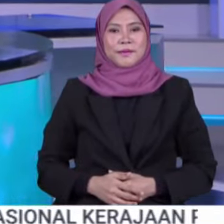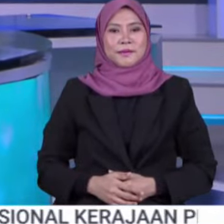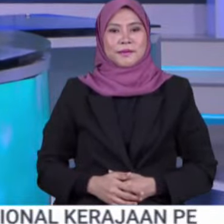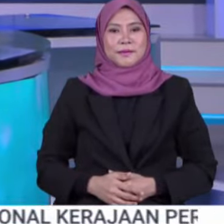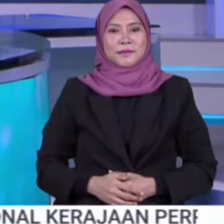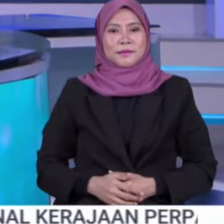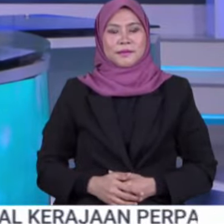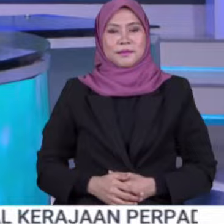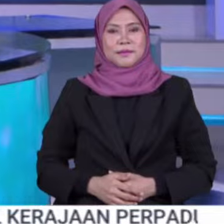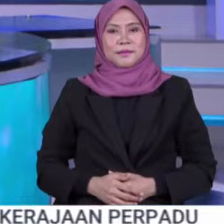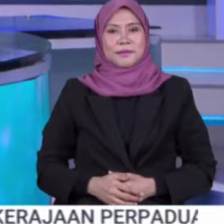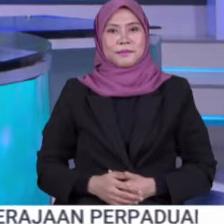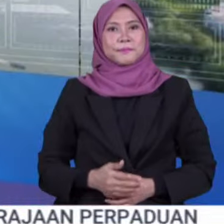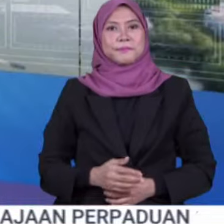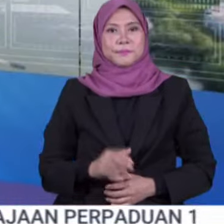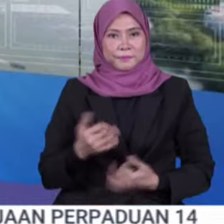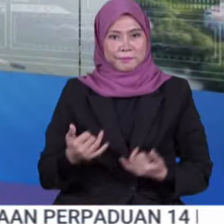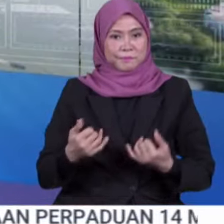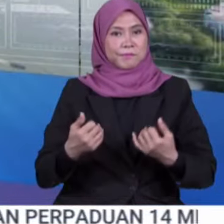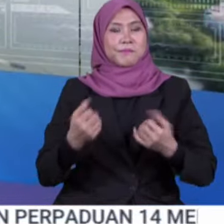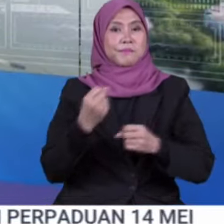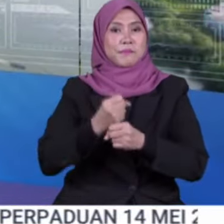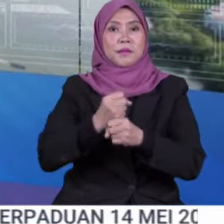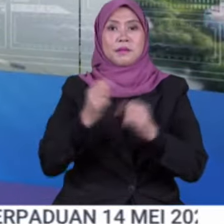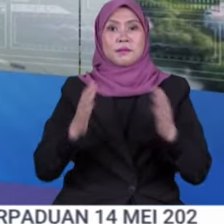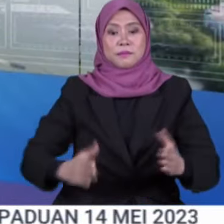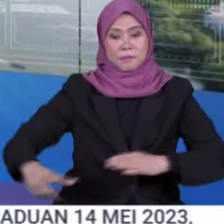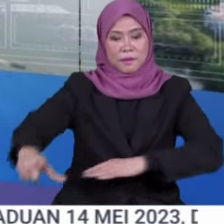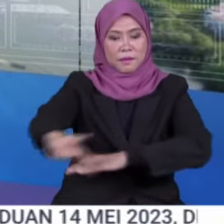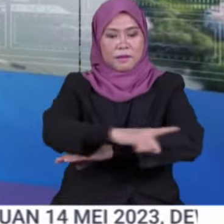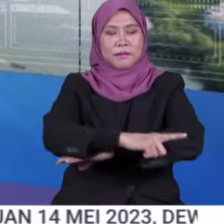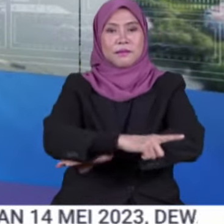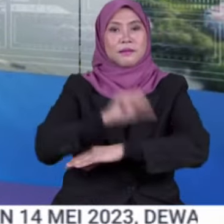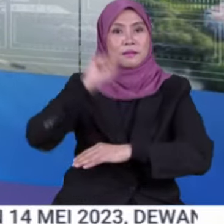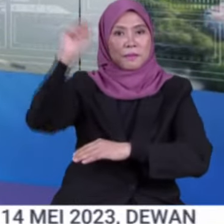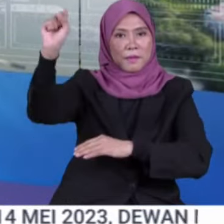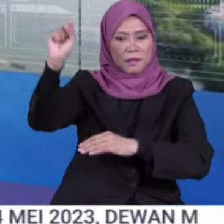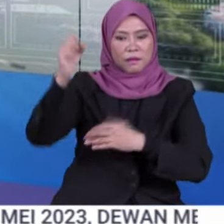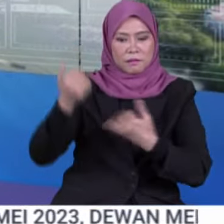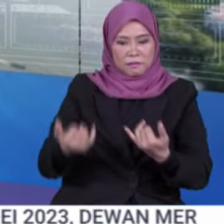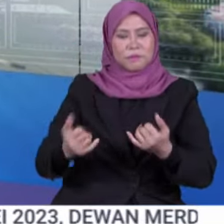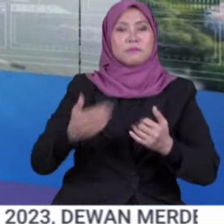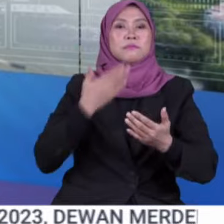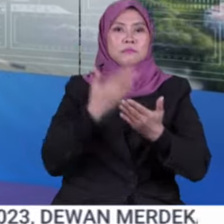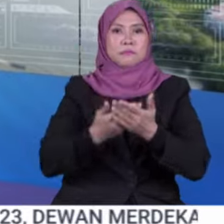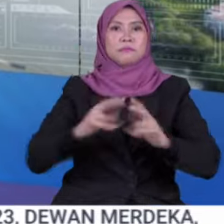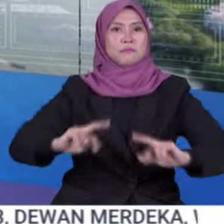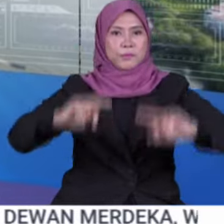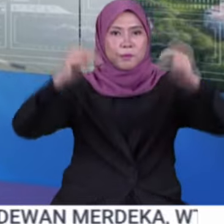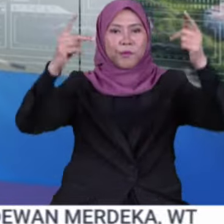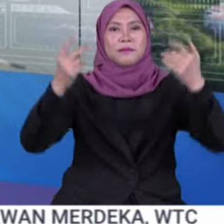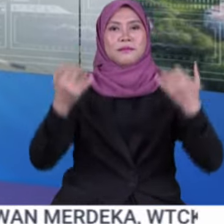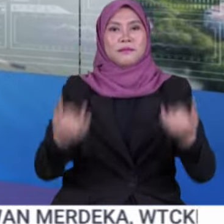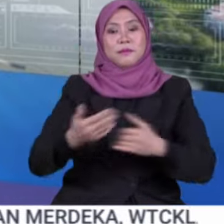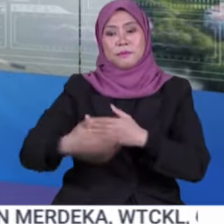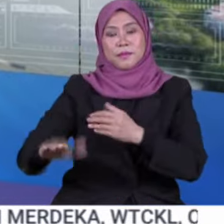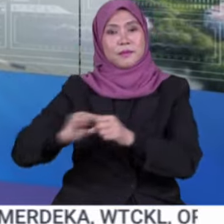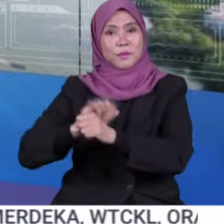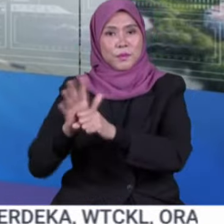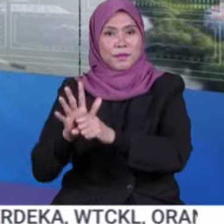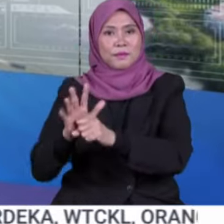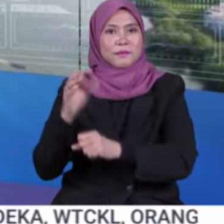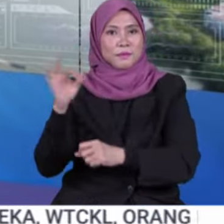Ya, baik Azam. Pasaran buruh dalam sektor perladangan di Sabah menunjukkan tren pemulihan selepas pandemik COVID-19. Bagi